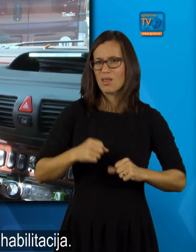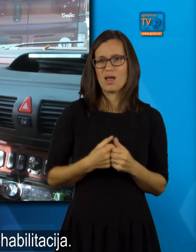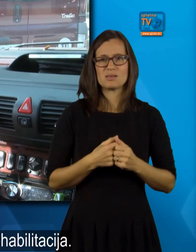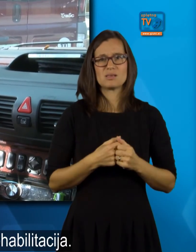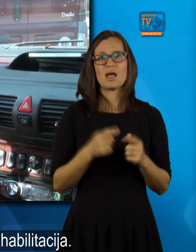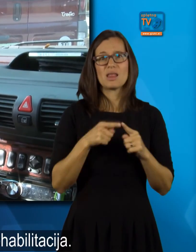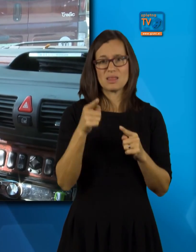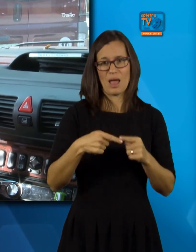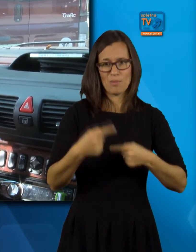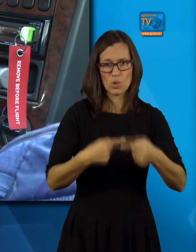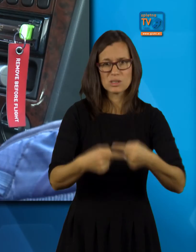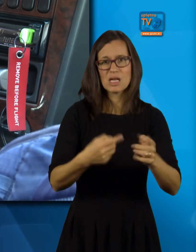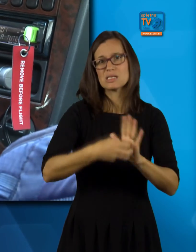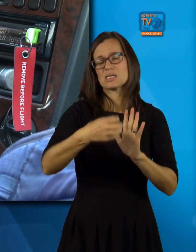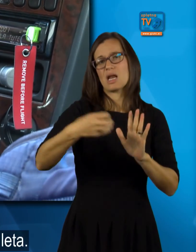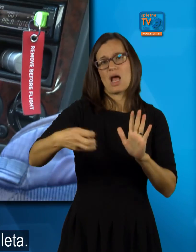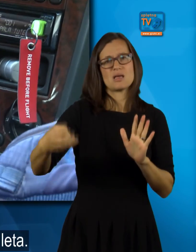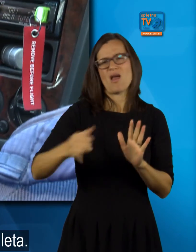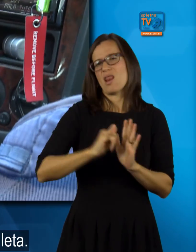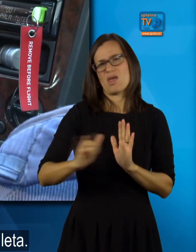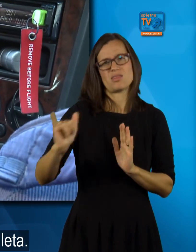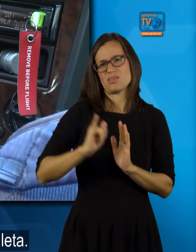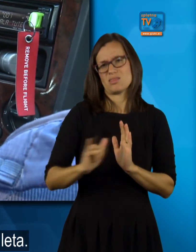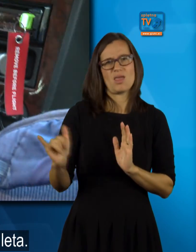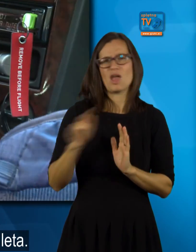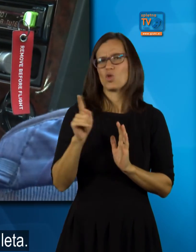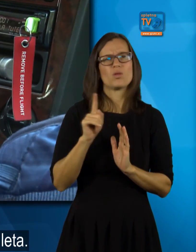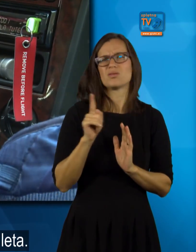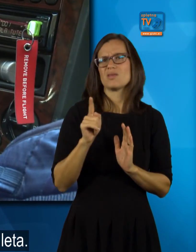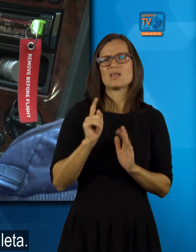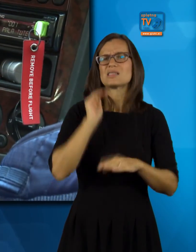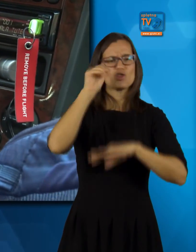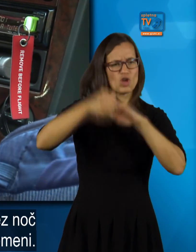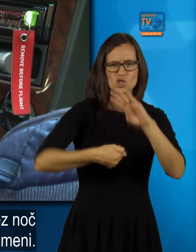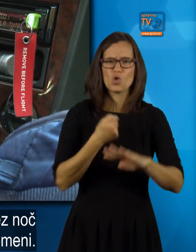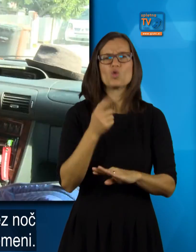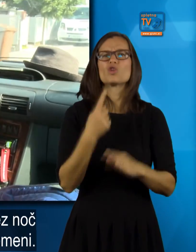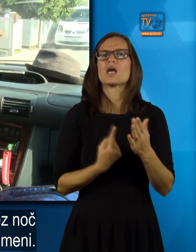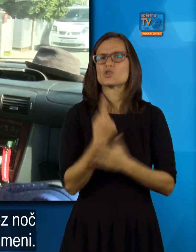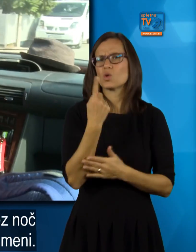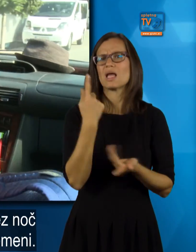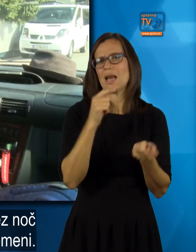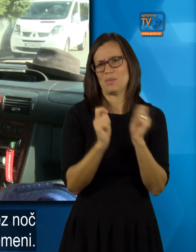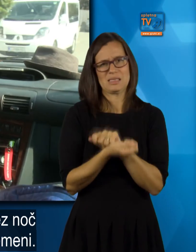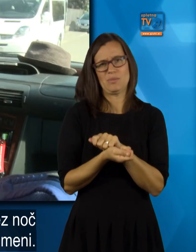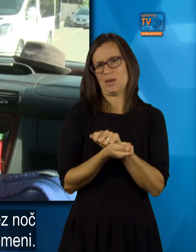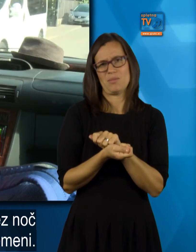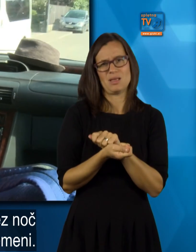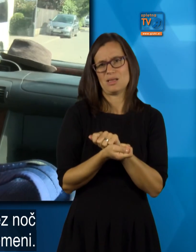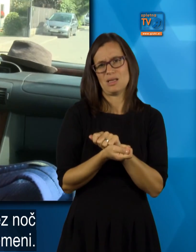čakala rehabilitacija. Ja, ta proces traja leta. Ni tako, da se čez noč kaj zgodi ali